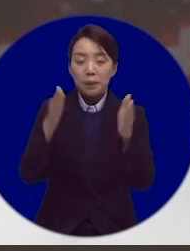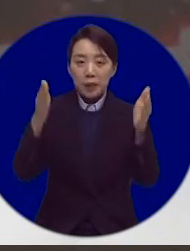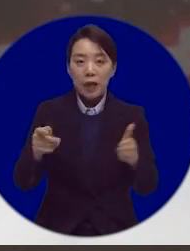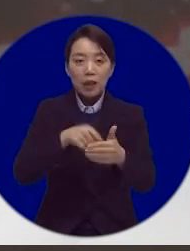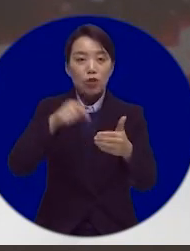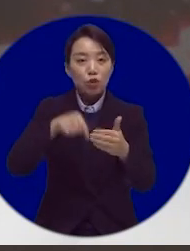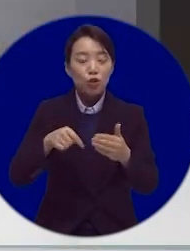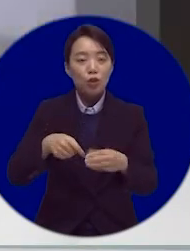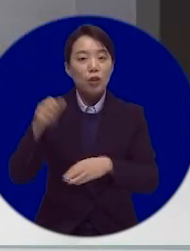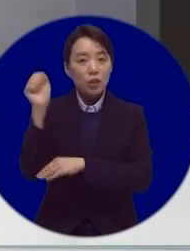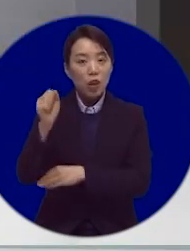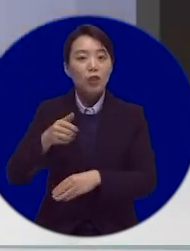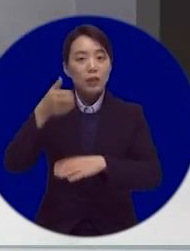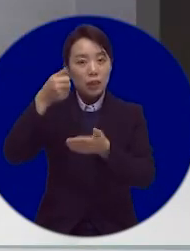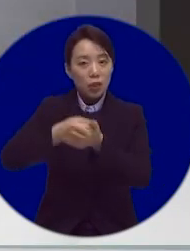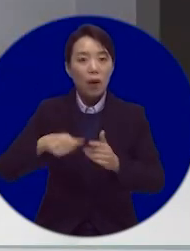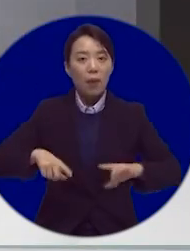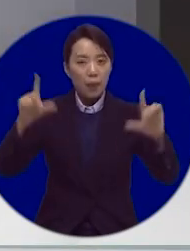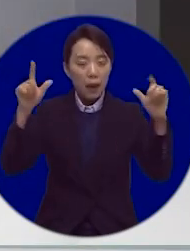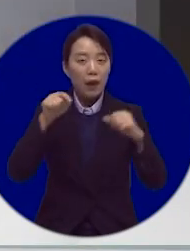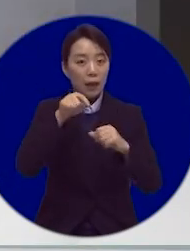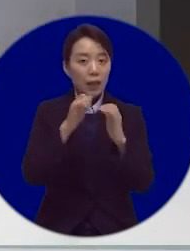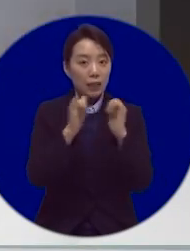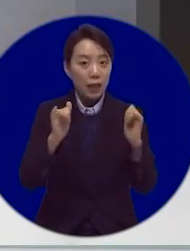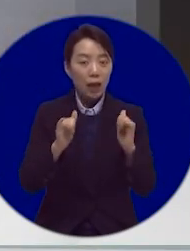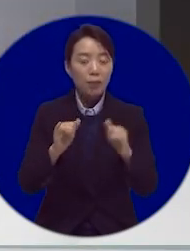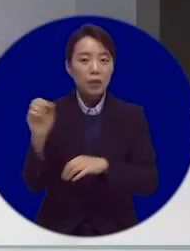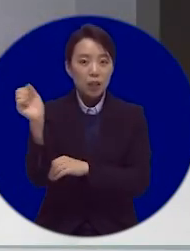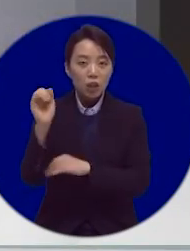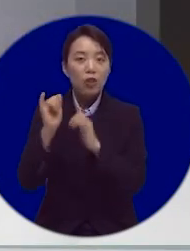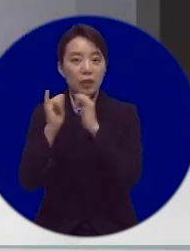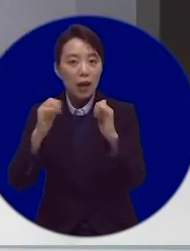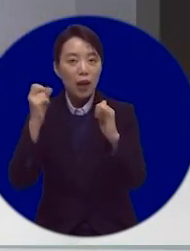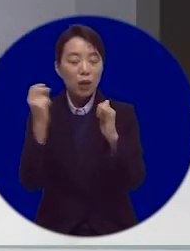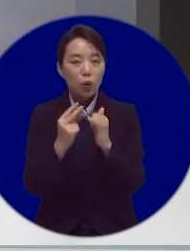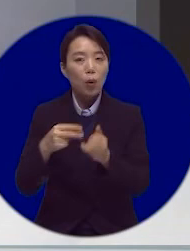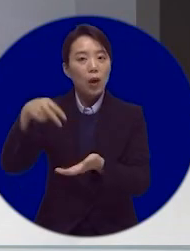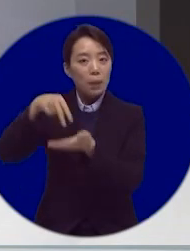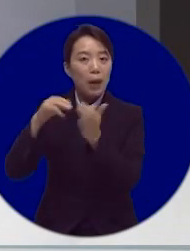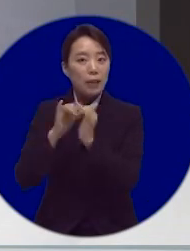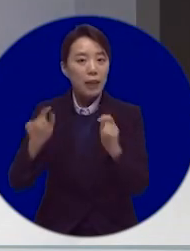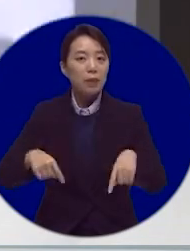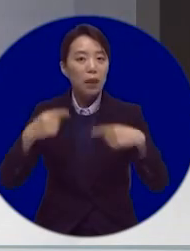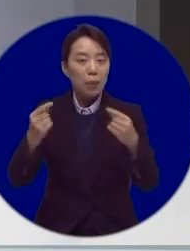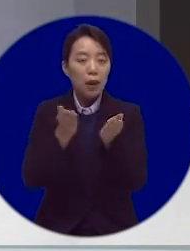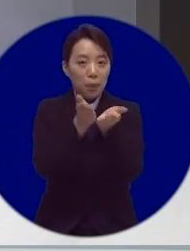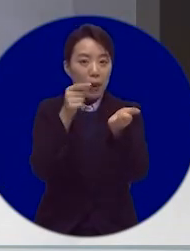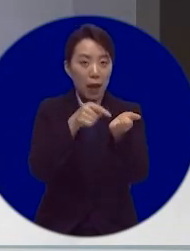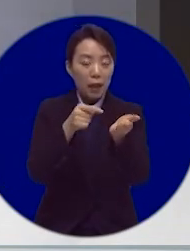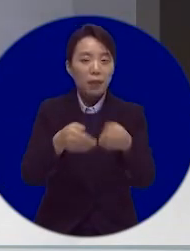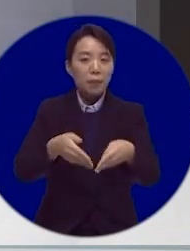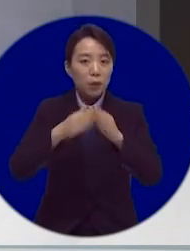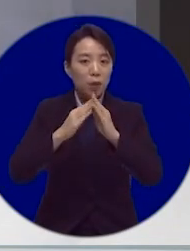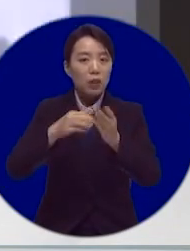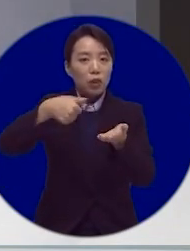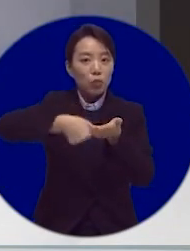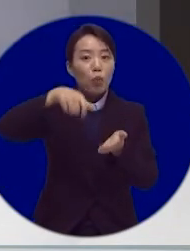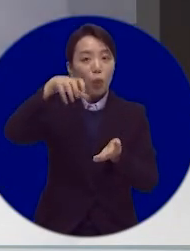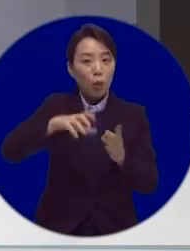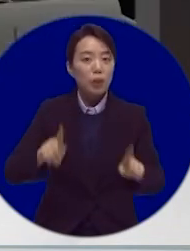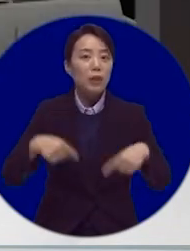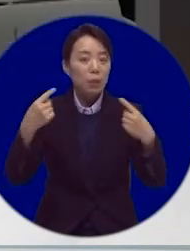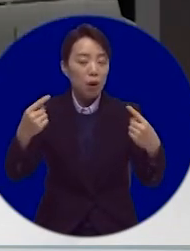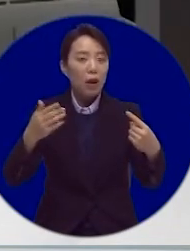일시에 실시되는데요. 선상투표자는 선장과 입회인이 참관한 가운데 선박에 설치된 투표소에서 투표한